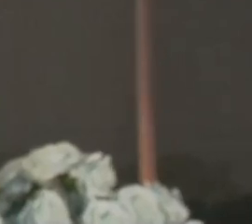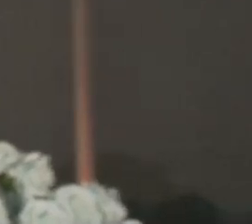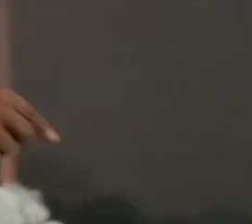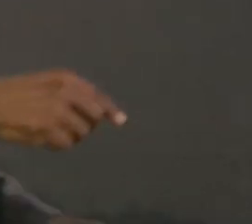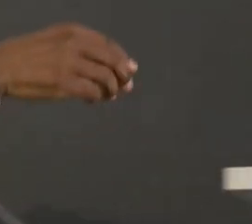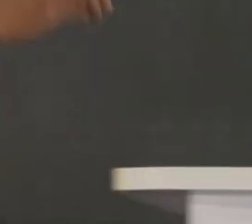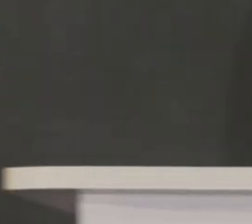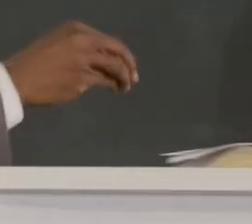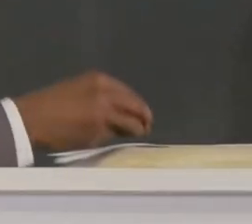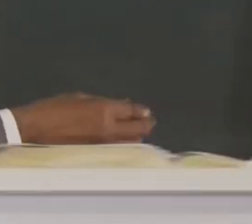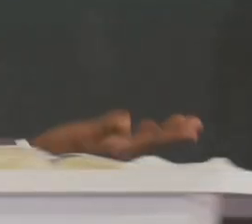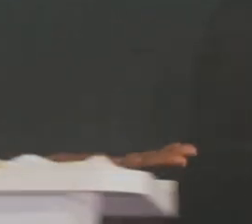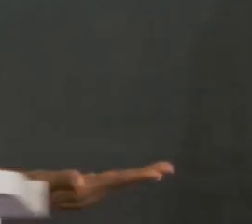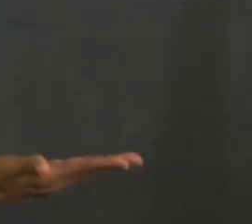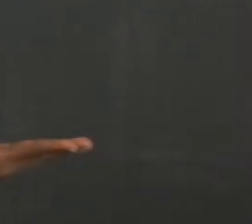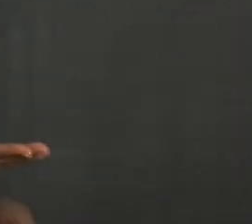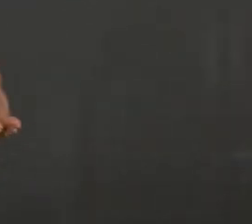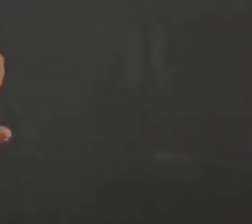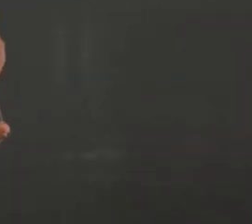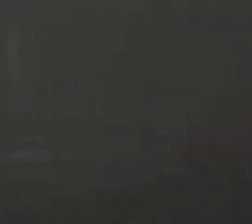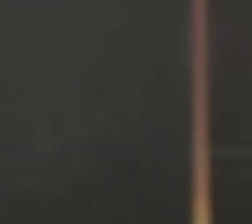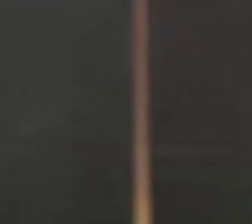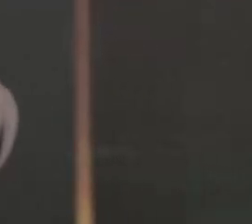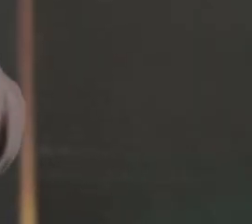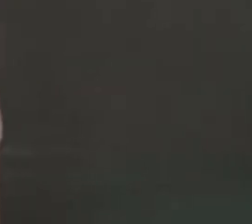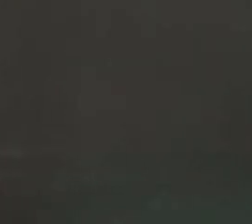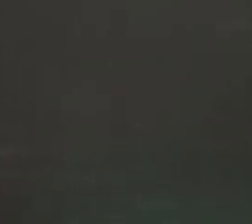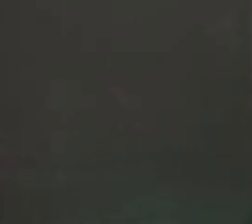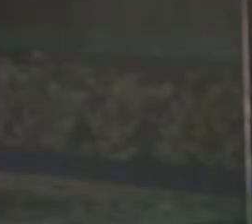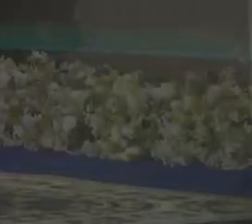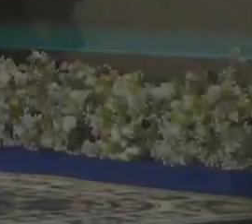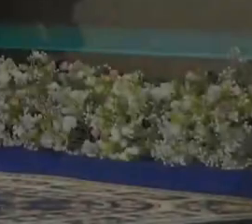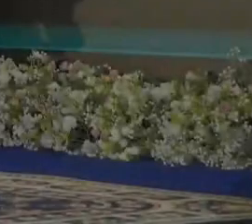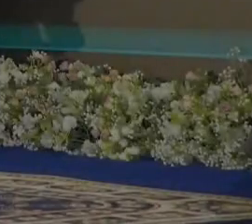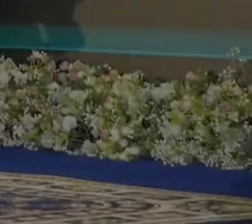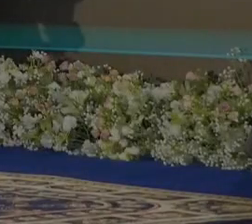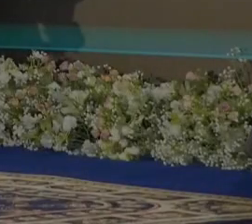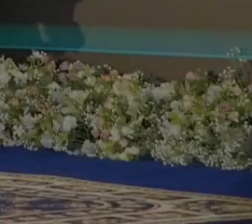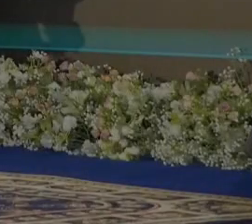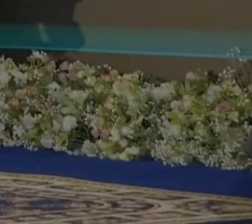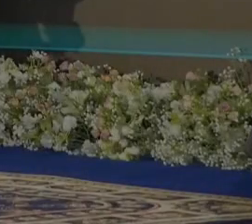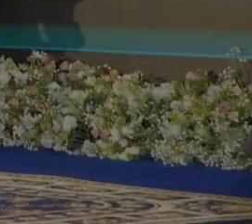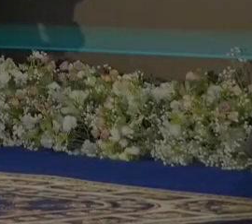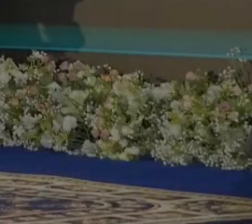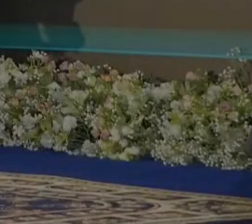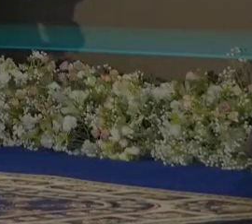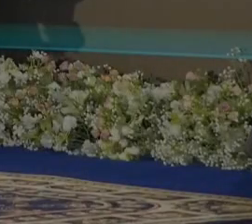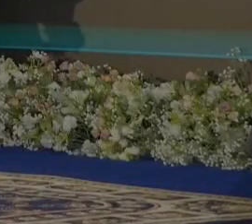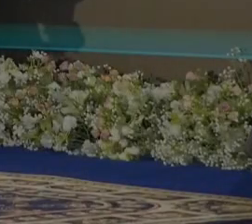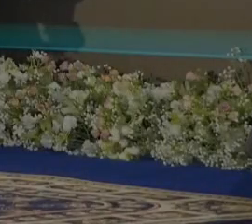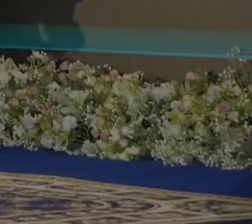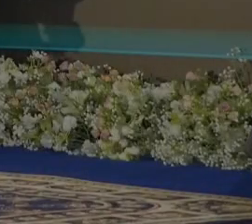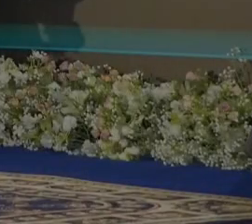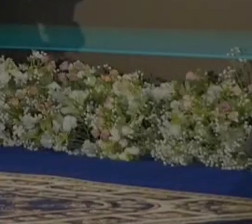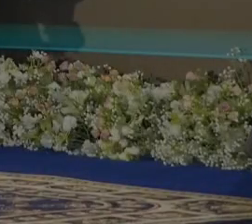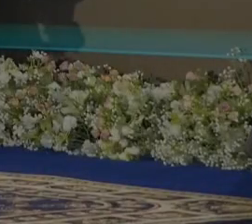les boîtes. Alors, levez-vous. Déposez pour vous. Et rassurez-vous. Si vous voulez de vrais, vrais miracles,